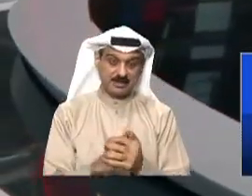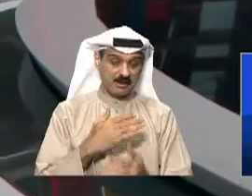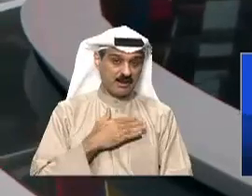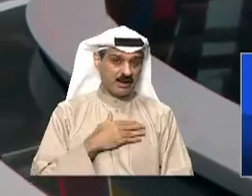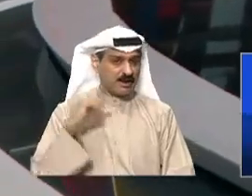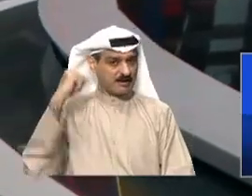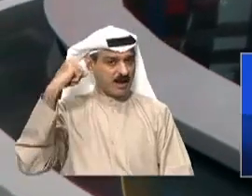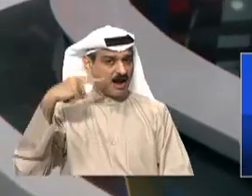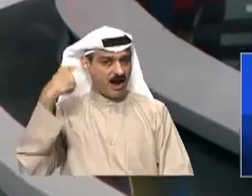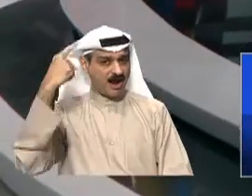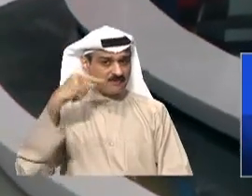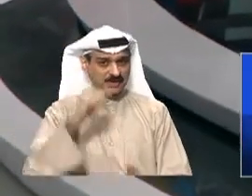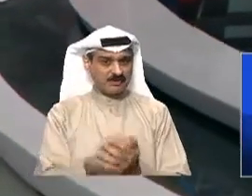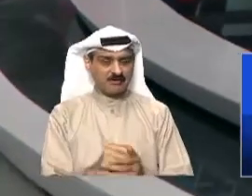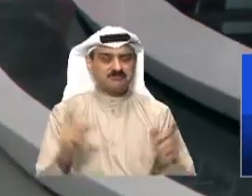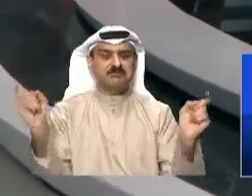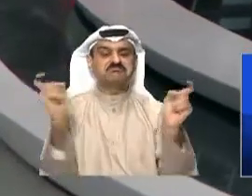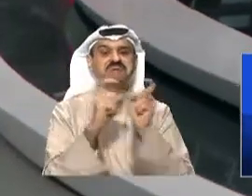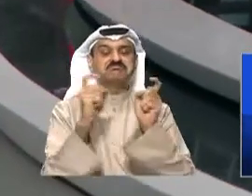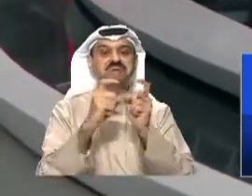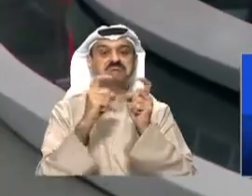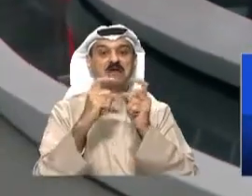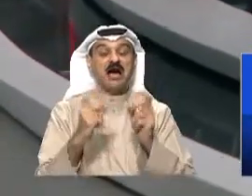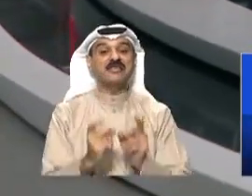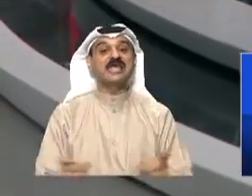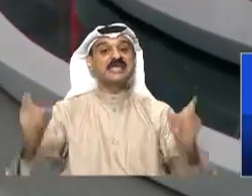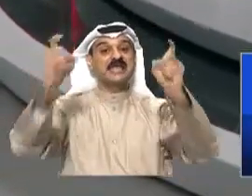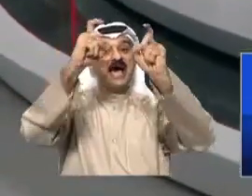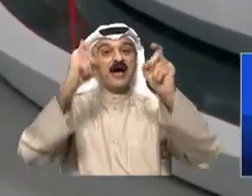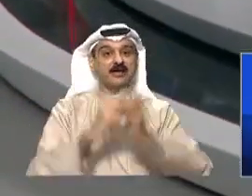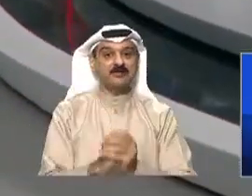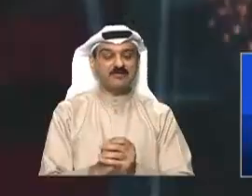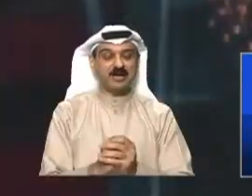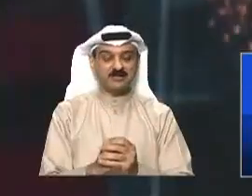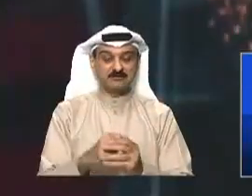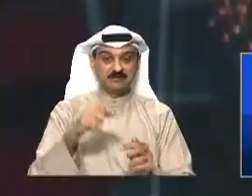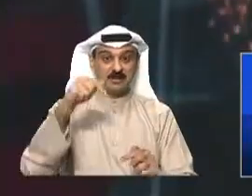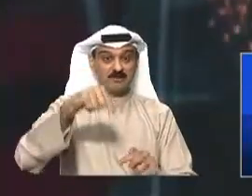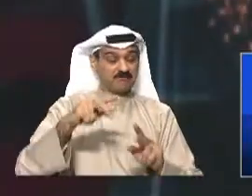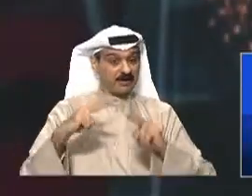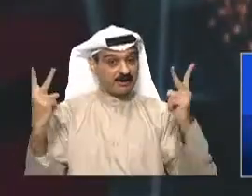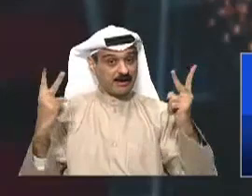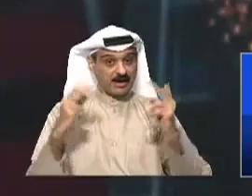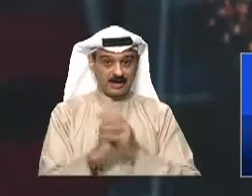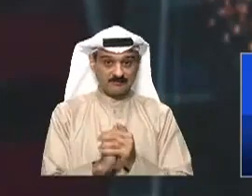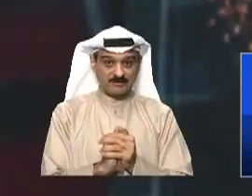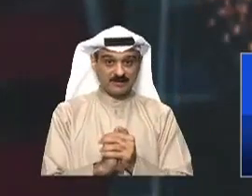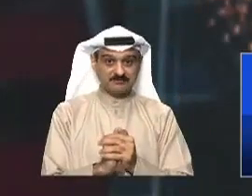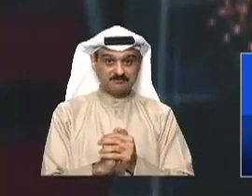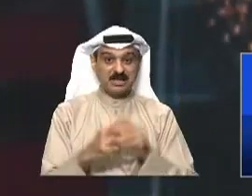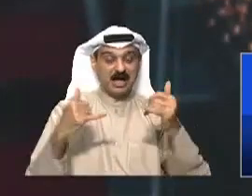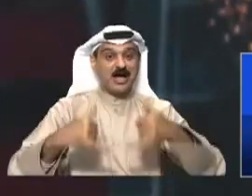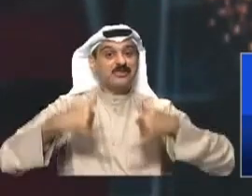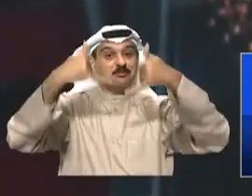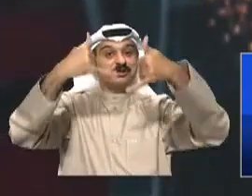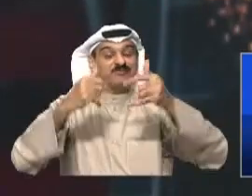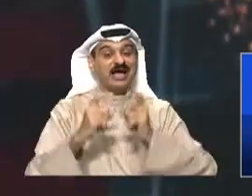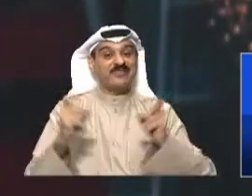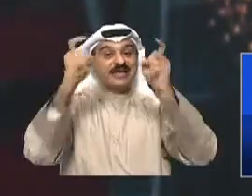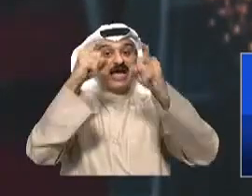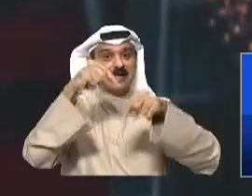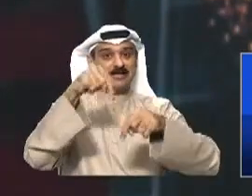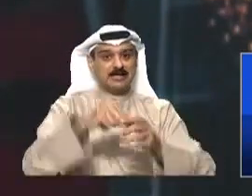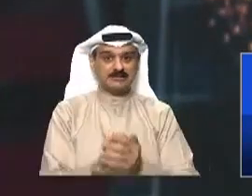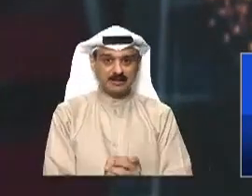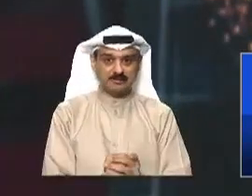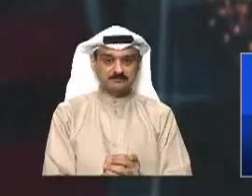هذه تعتبر بطولة يعني متقدمة، يعني بطولة أو بطولة مسبقة، يعني تتكلمين